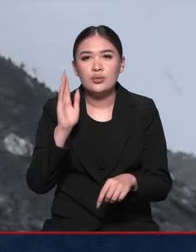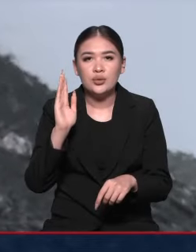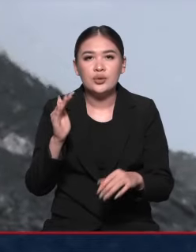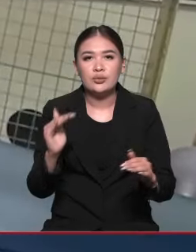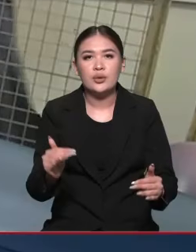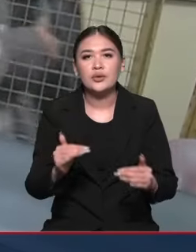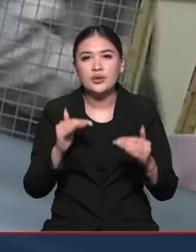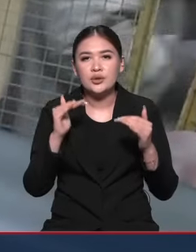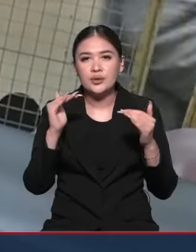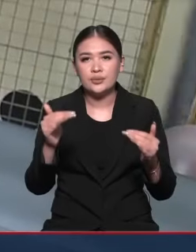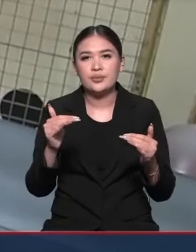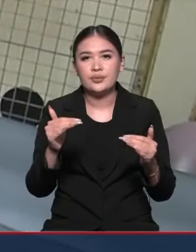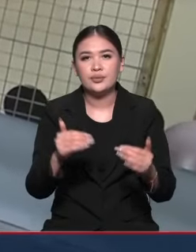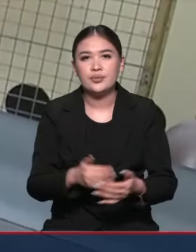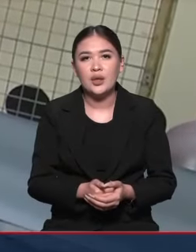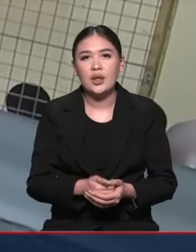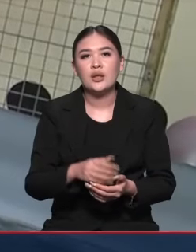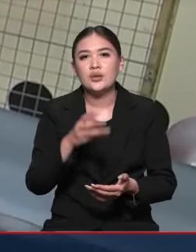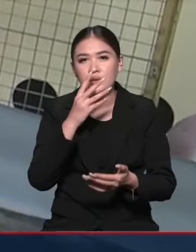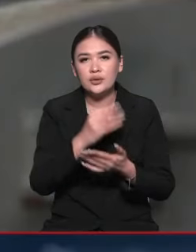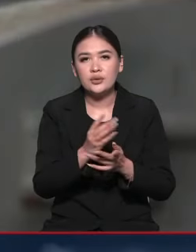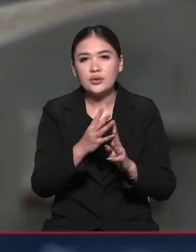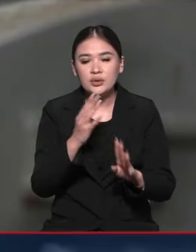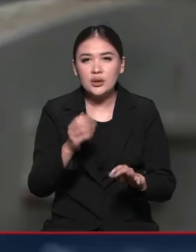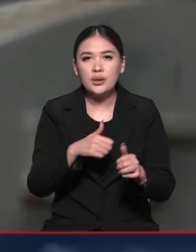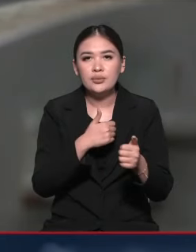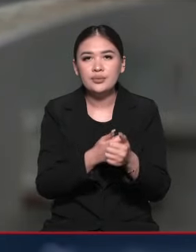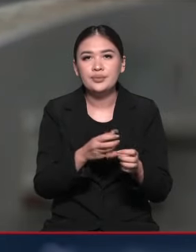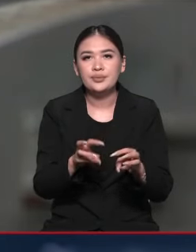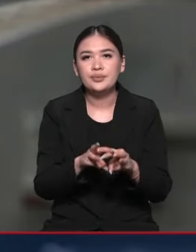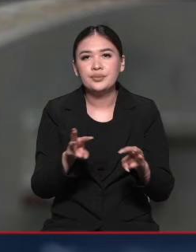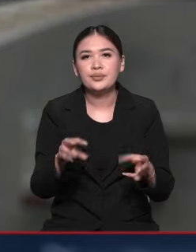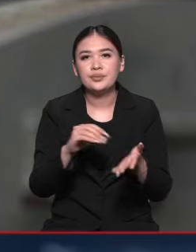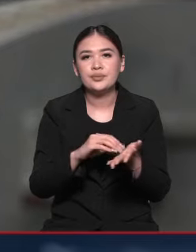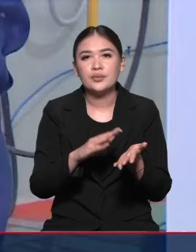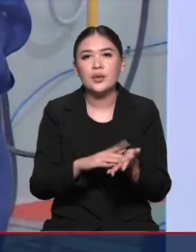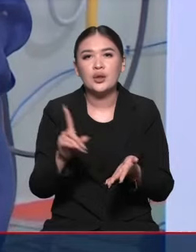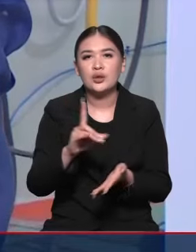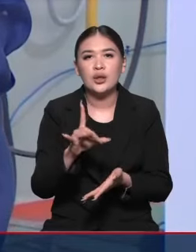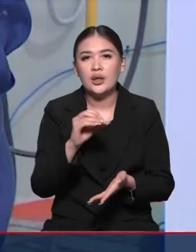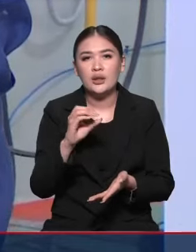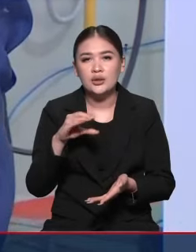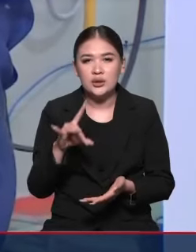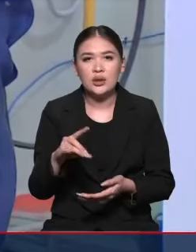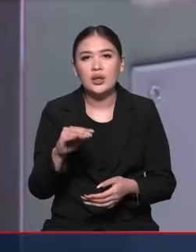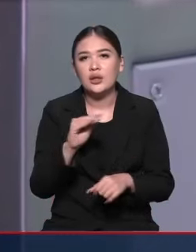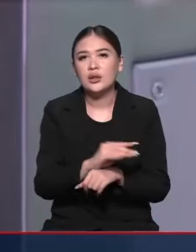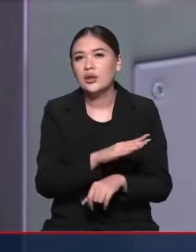повышение локализации производств. В свою очередь, премьер-министр подчеркнул, что в указанный реестр не следует